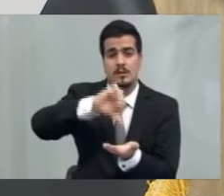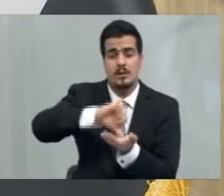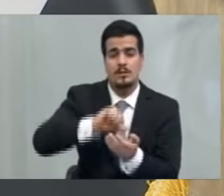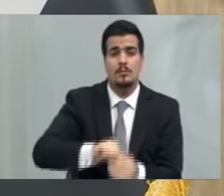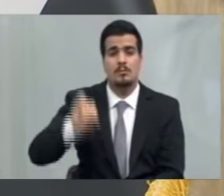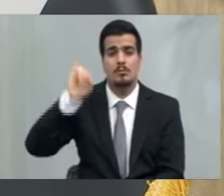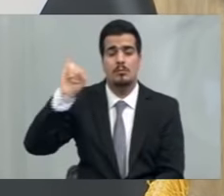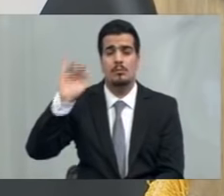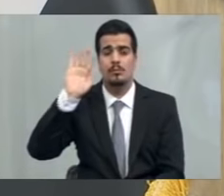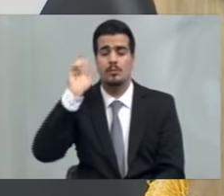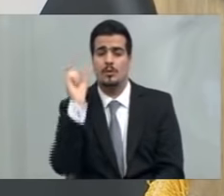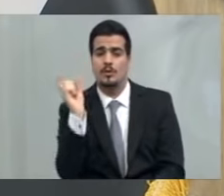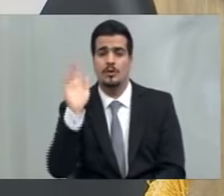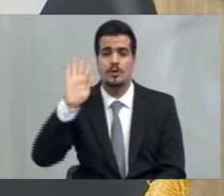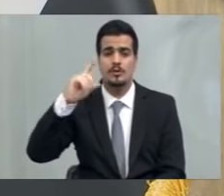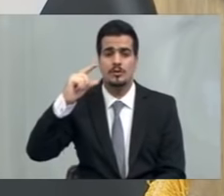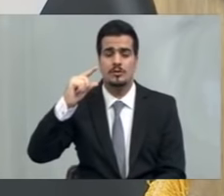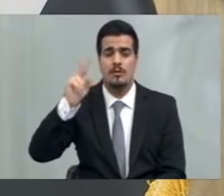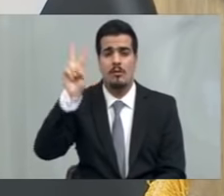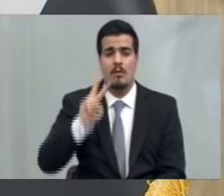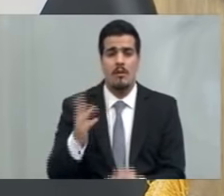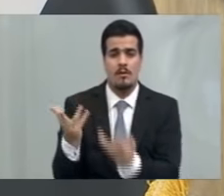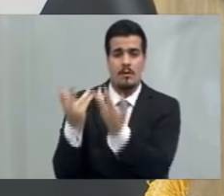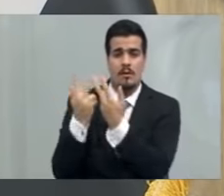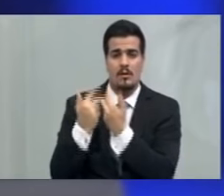الأسدي، العراقية الإخبارية.